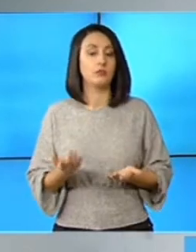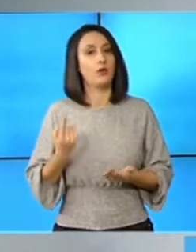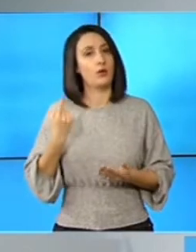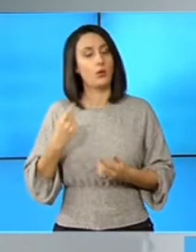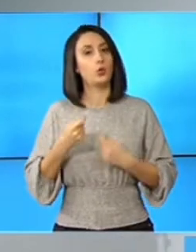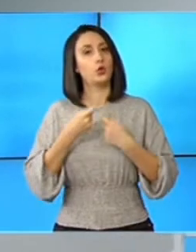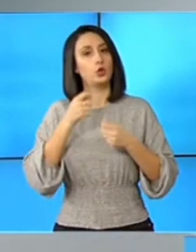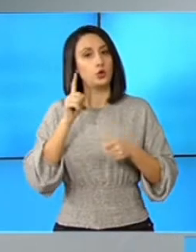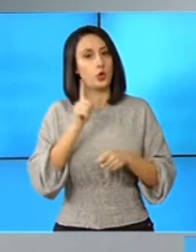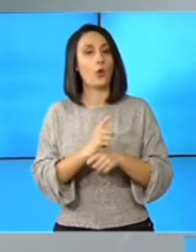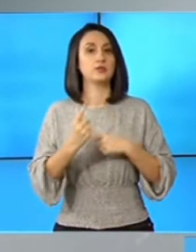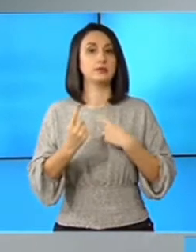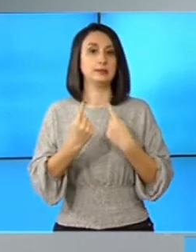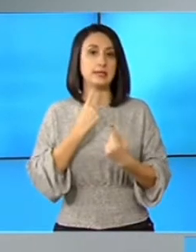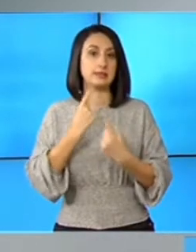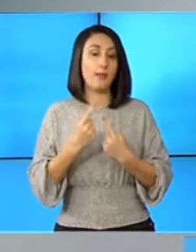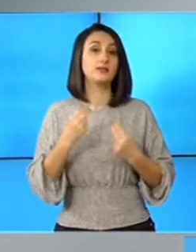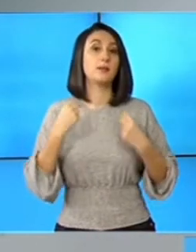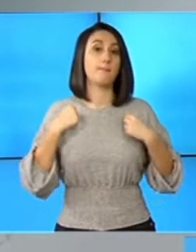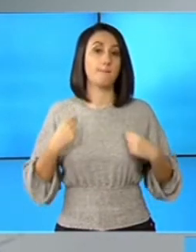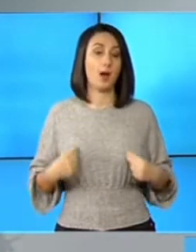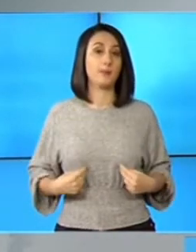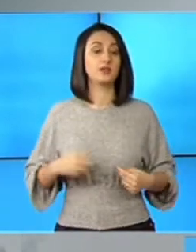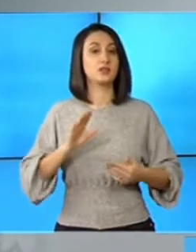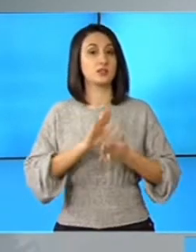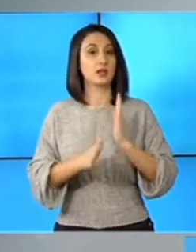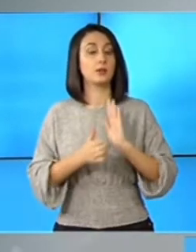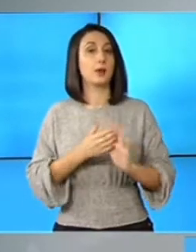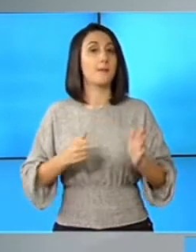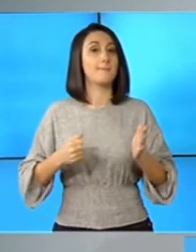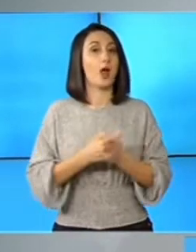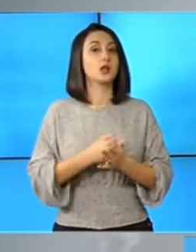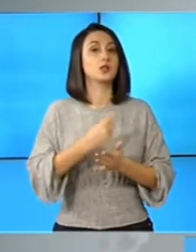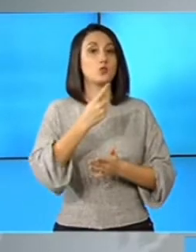tot cu dezbaterea parlamentară, să fie finalizată în maxim 1 an de zile.